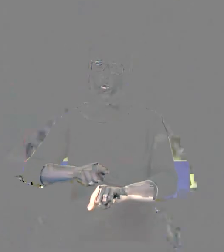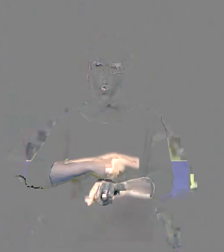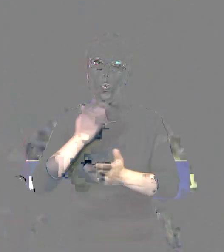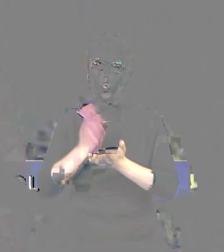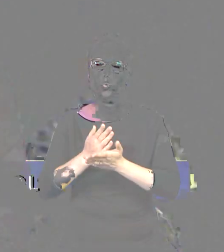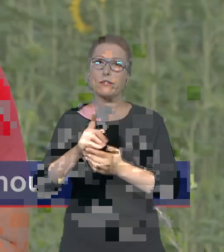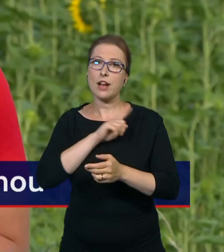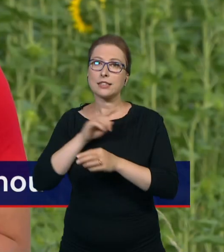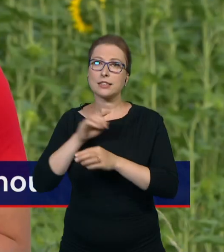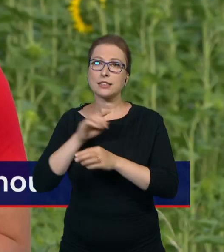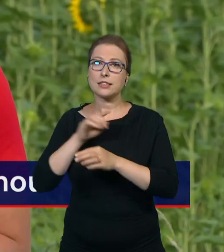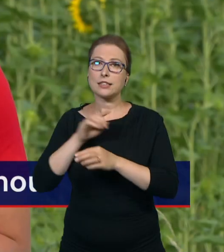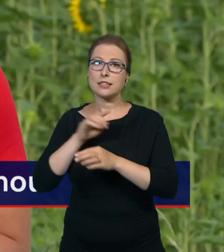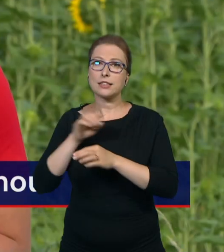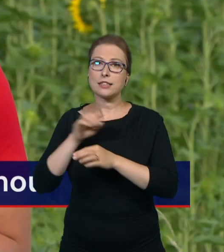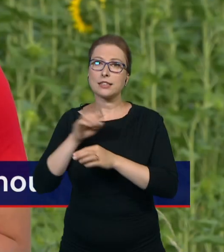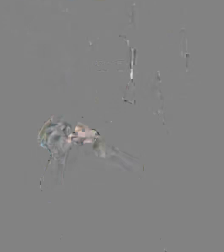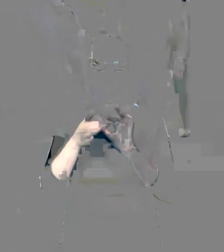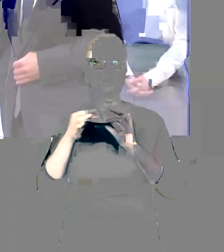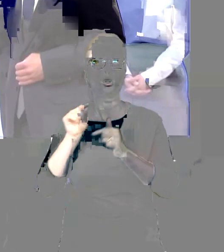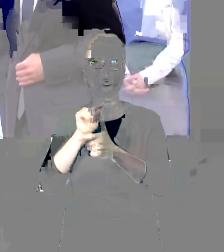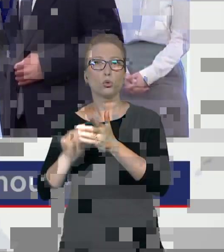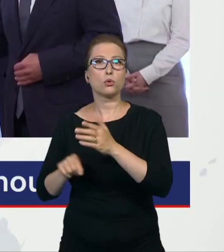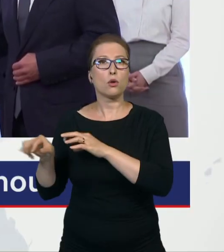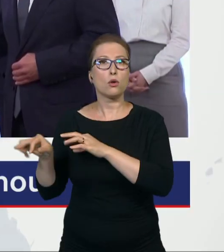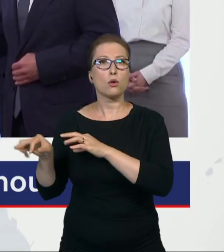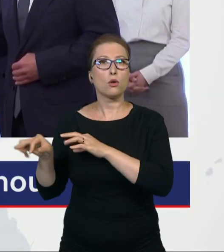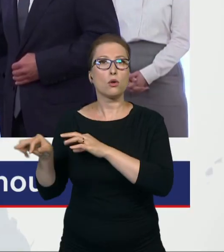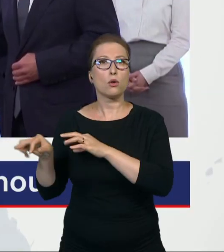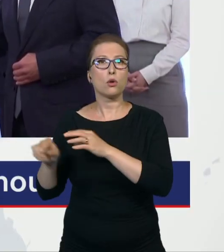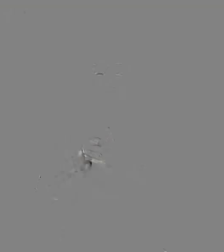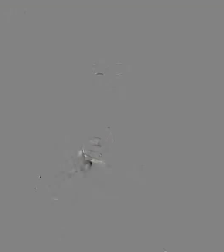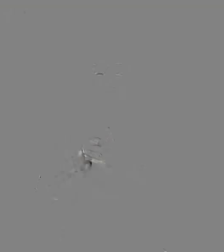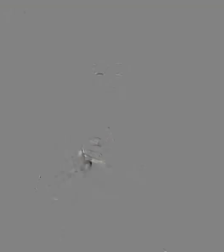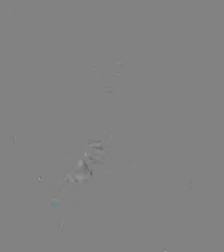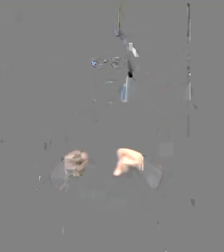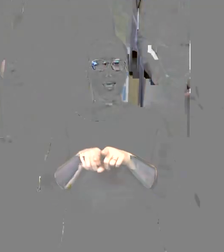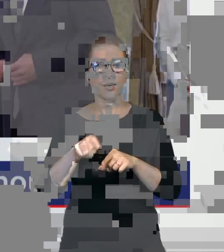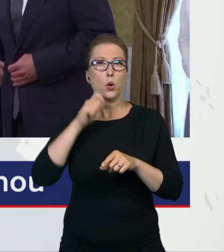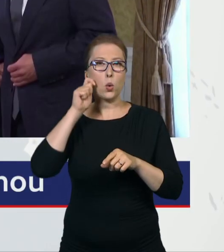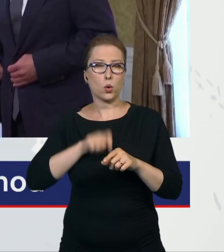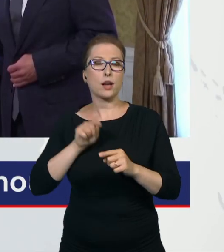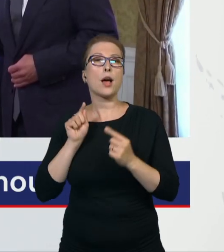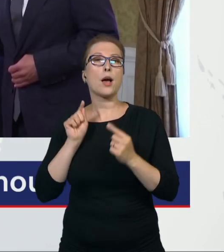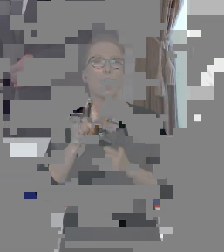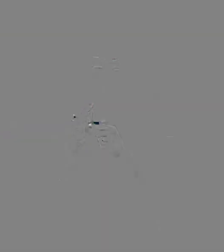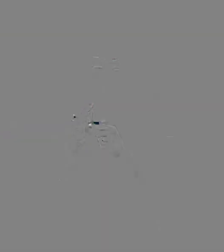začala připravovat strukturu další pozitivní ukrajinské protivzdušné obrát